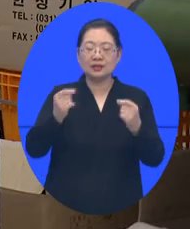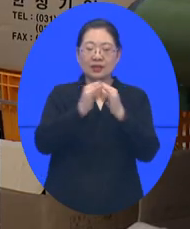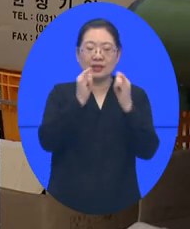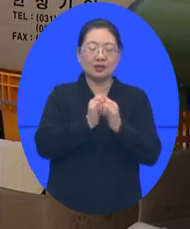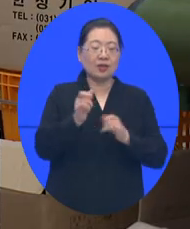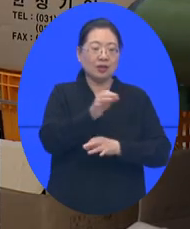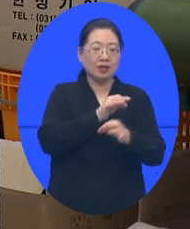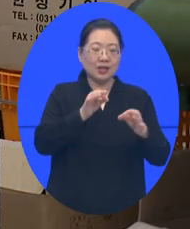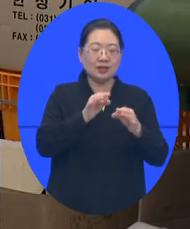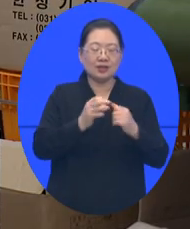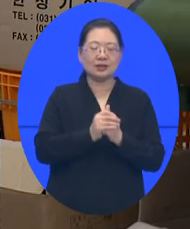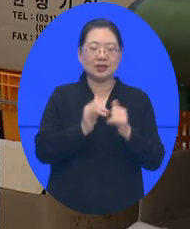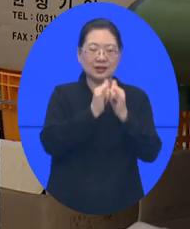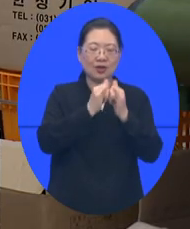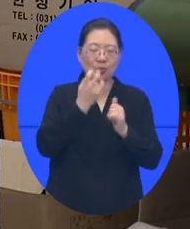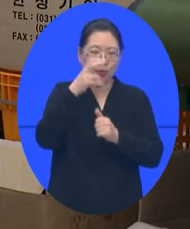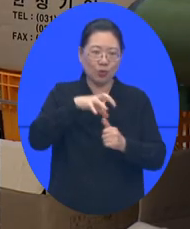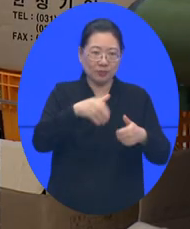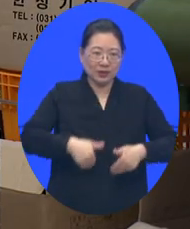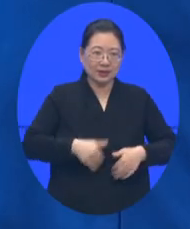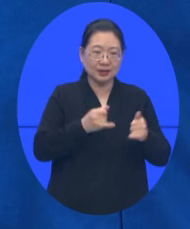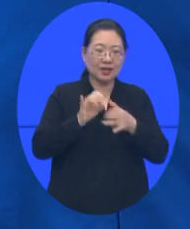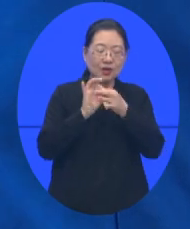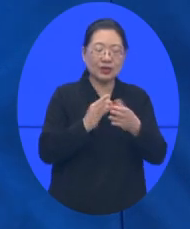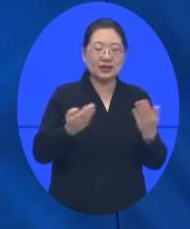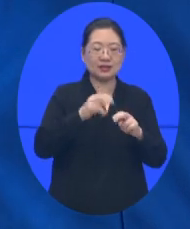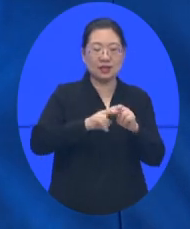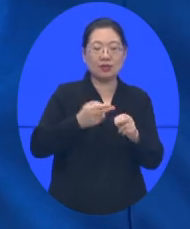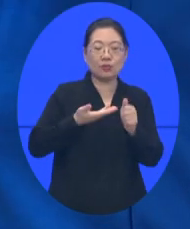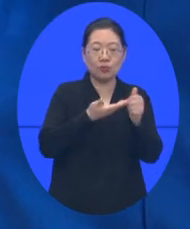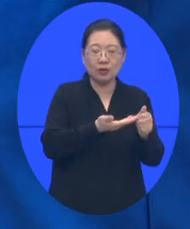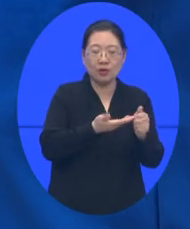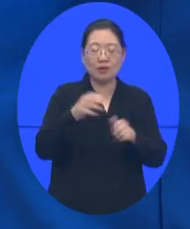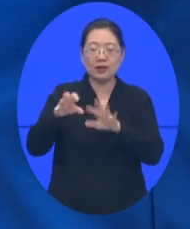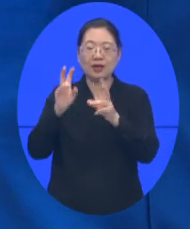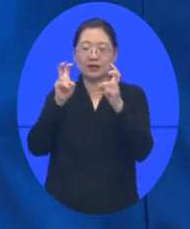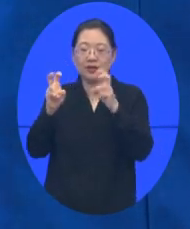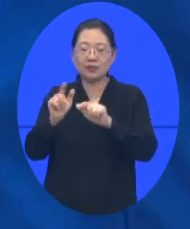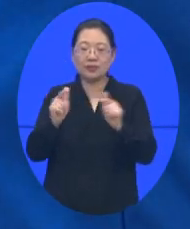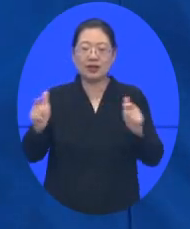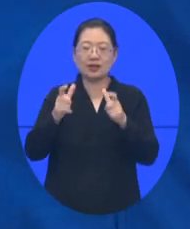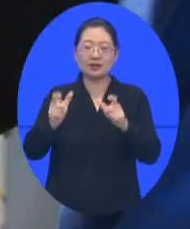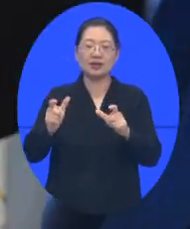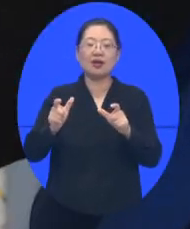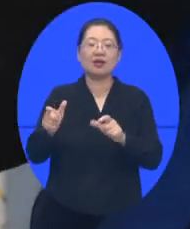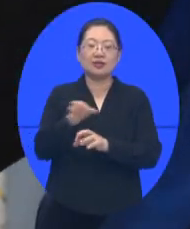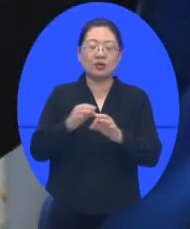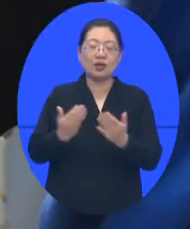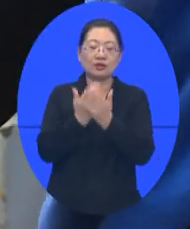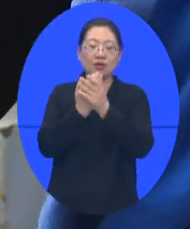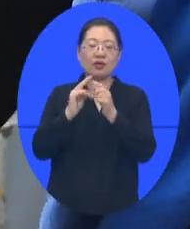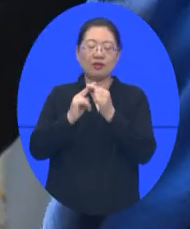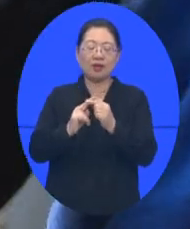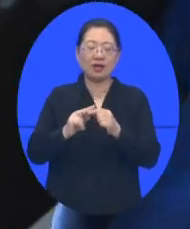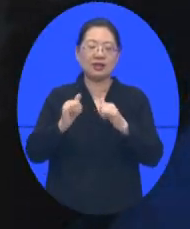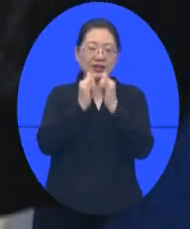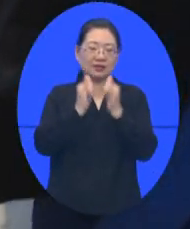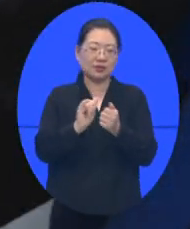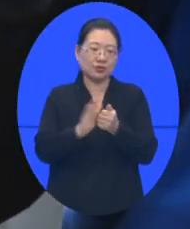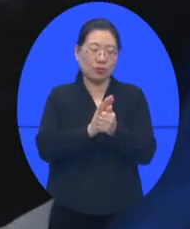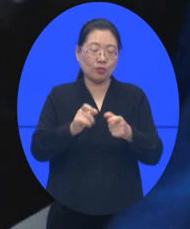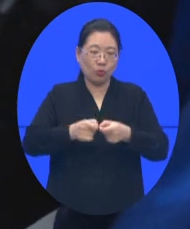선택했어요. 이처럼 사회적 경제는 취약계층에겐 지속가능한 일자리를 제공하고 마을기업 등 지역경제 활성화는